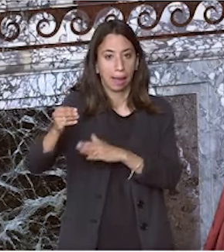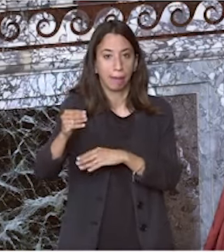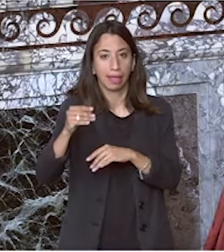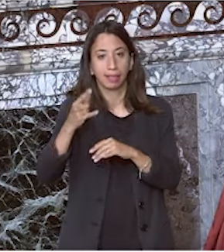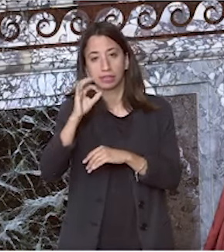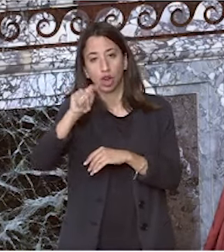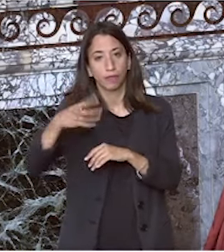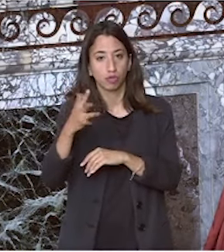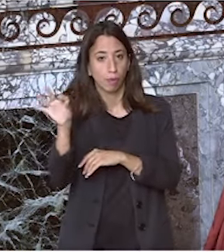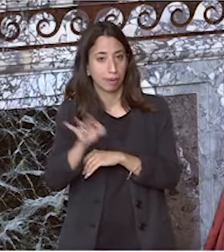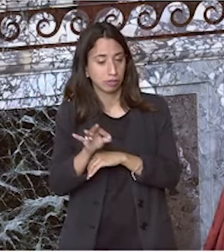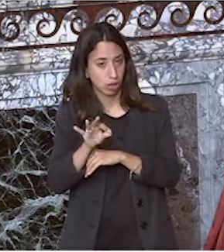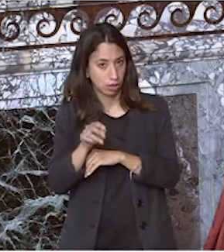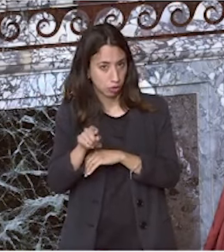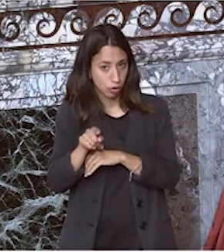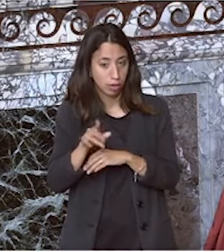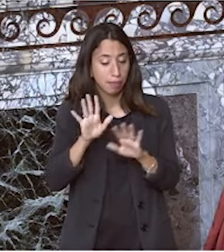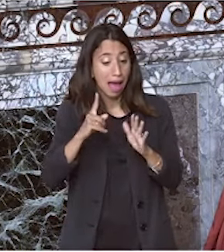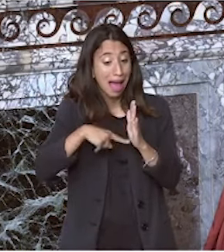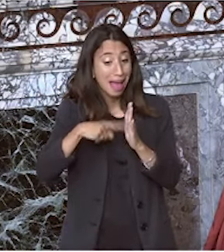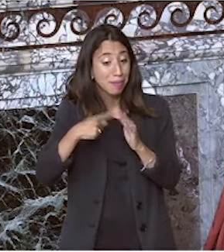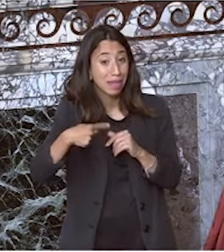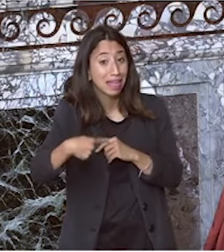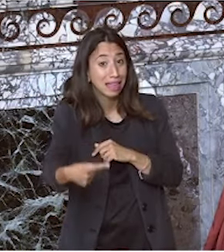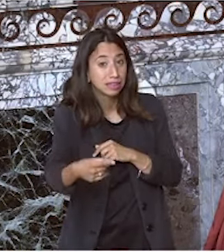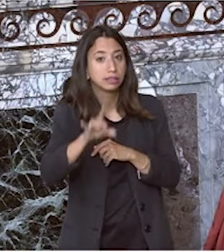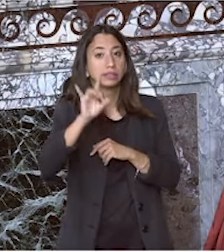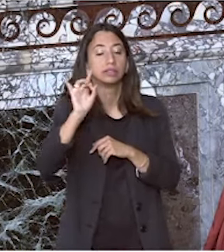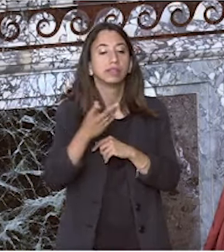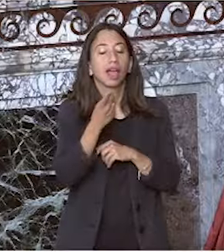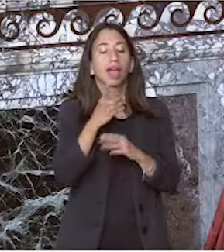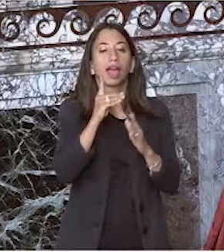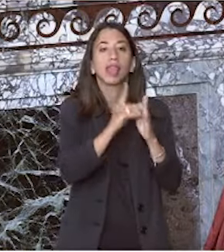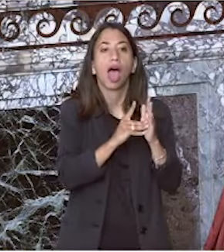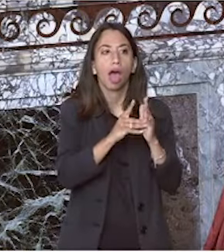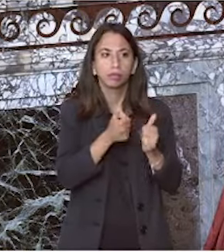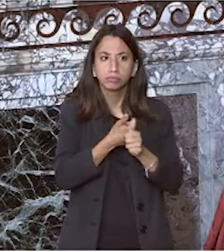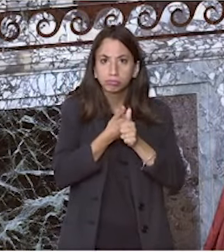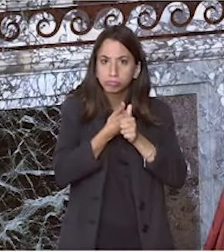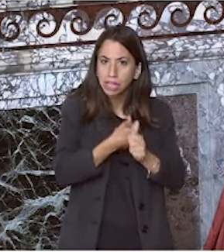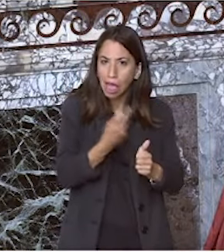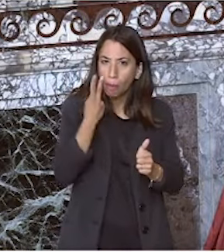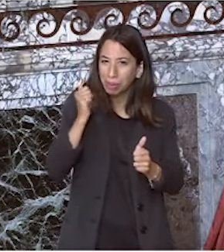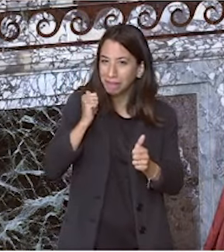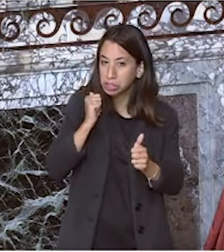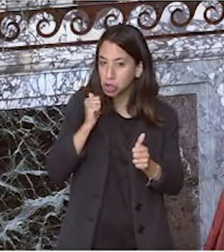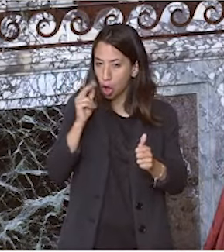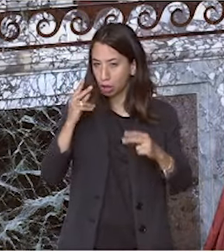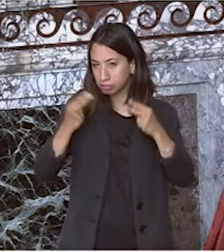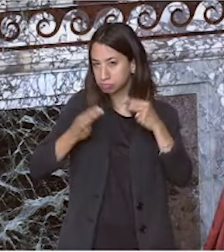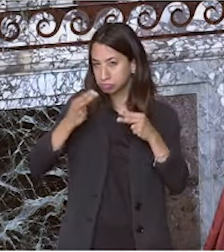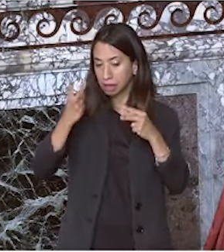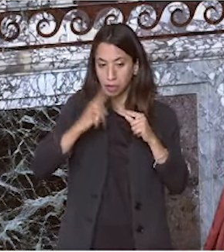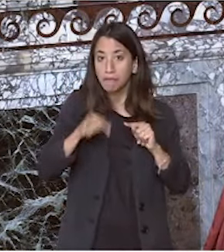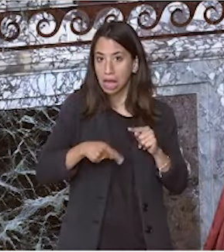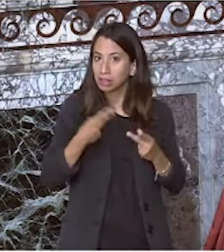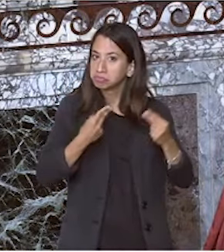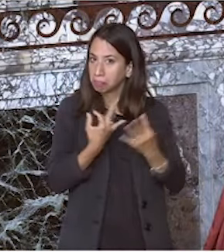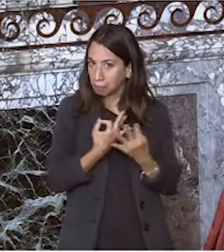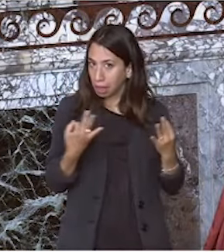punto percentuale. Per i prossimi mesi, se i dati risulteranno coerenti con le attuali previsioni, e finora lo